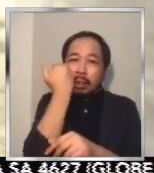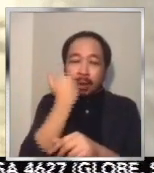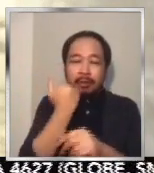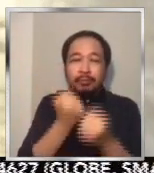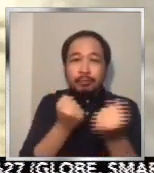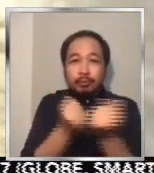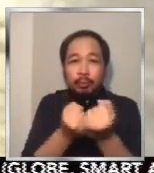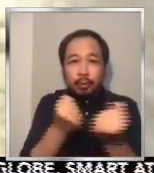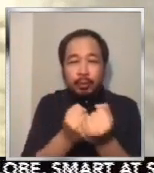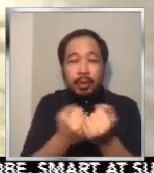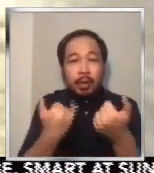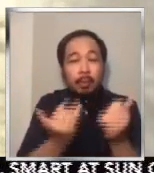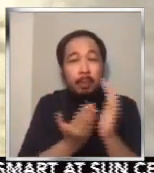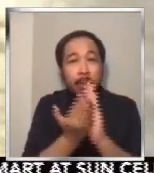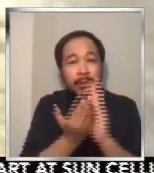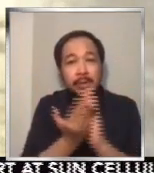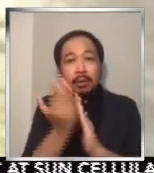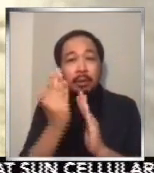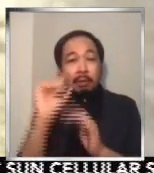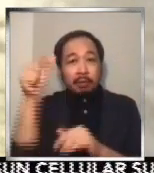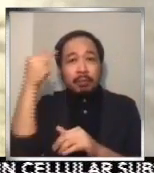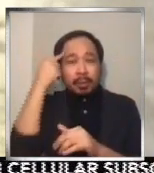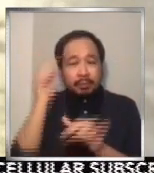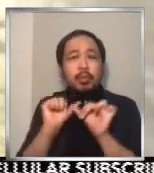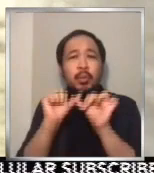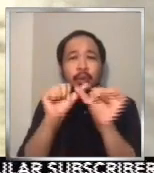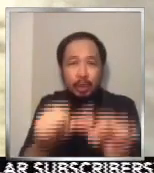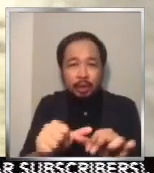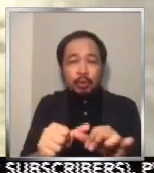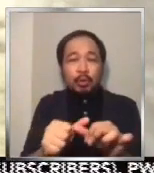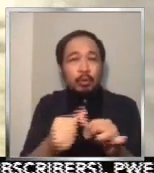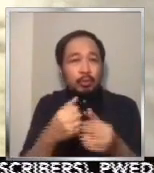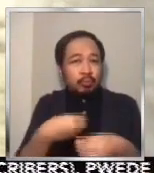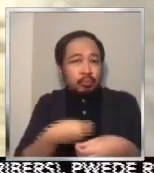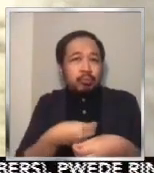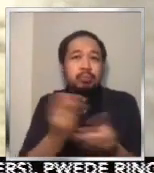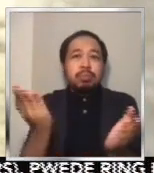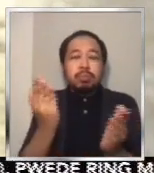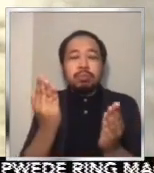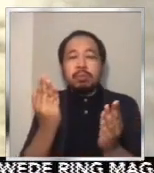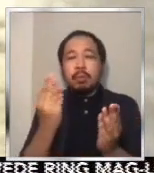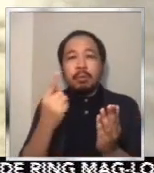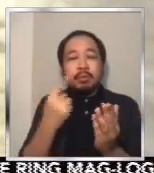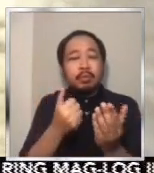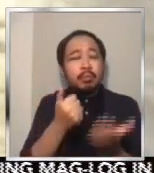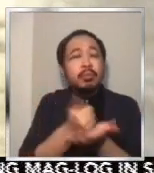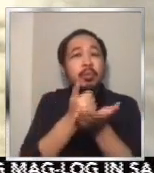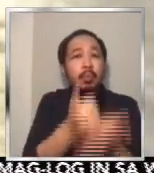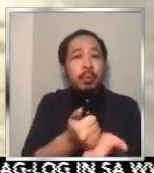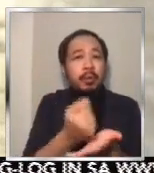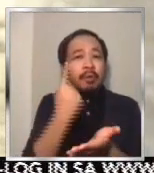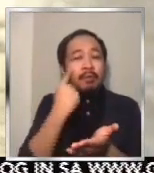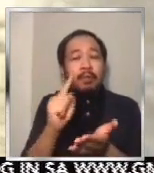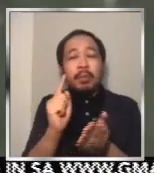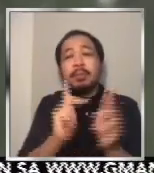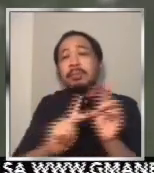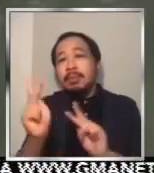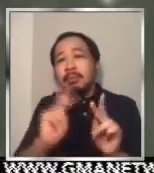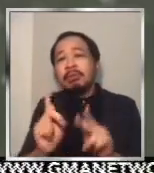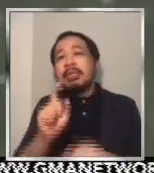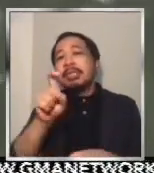ay tuloy-tuloy daw sa mga ginagawang hakbang para mas mapadali ang pagbibigay nila ng tulong sa pinakanangangailangan.